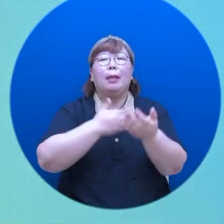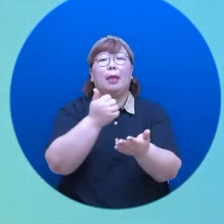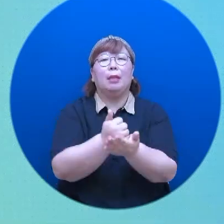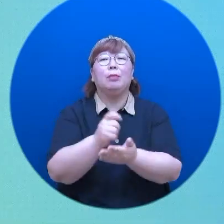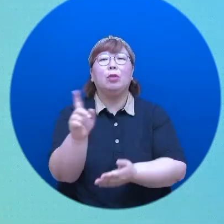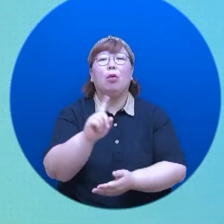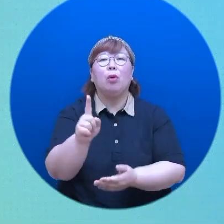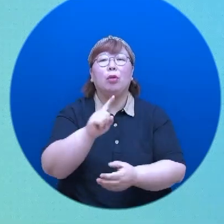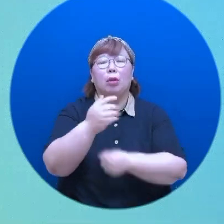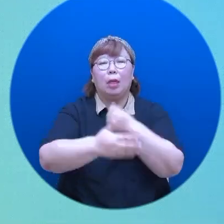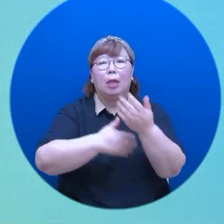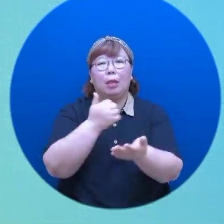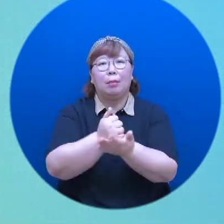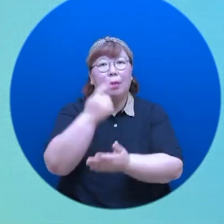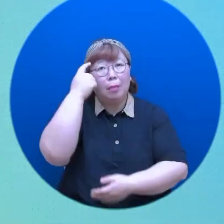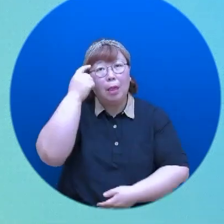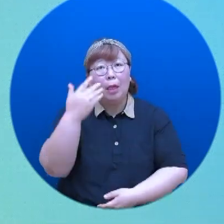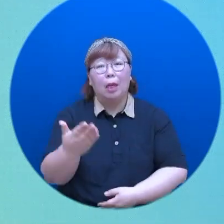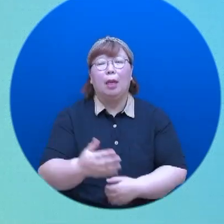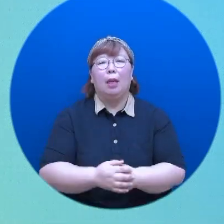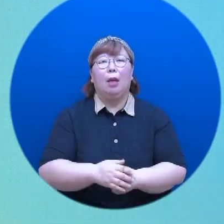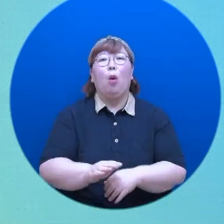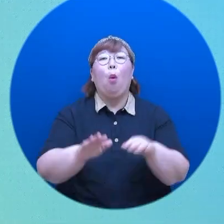어떤 하나님일까요? 오늘 본문